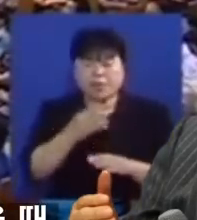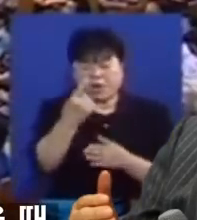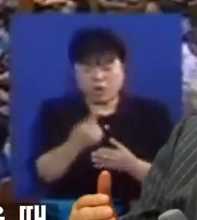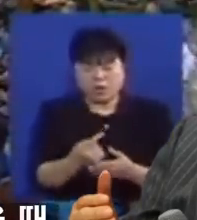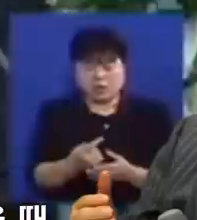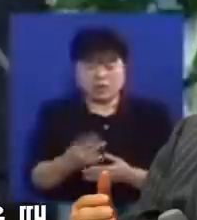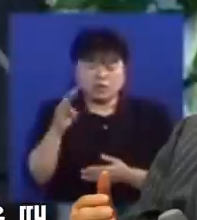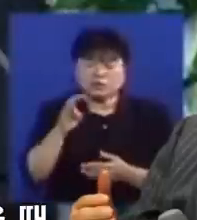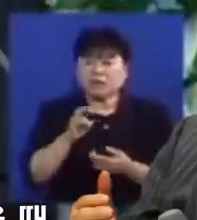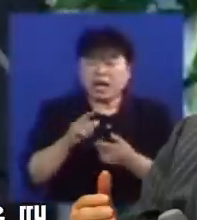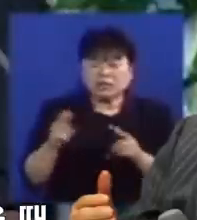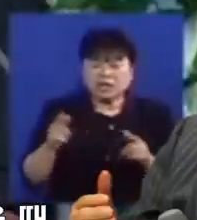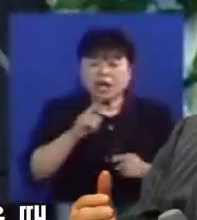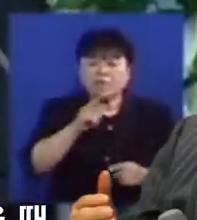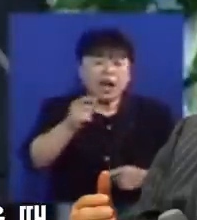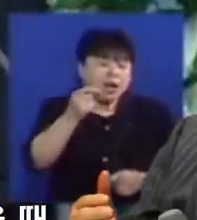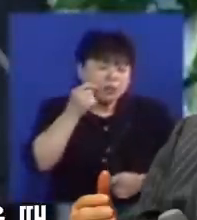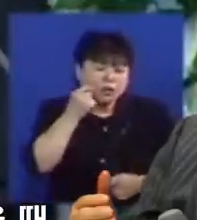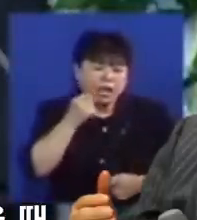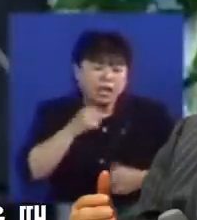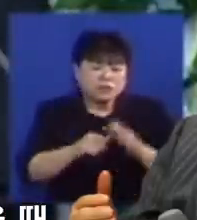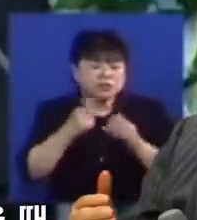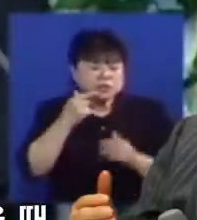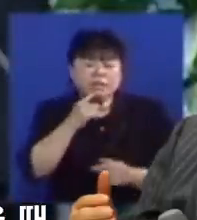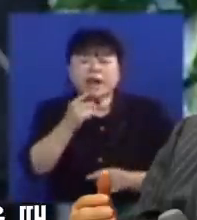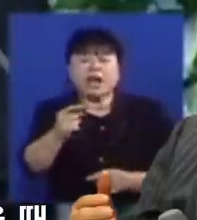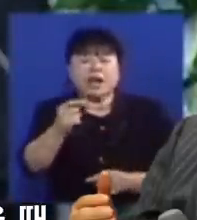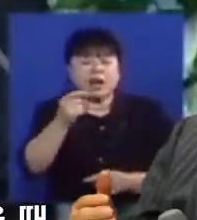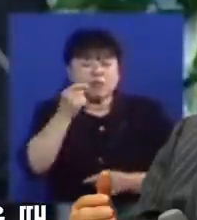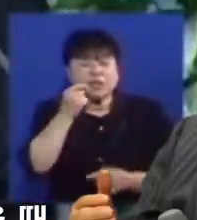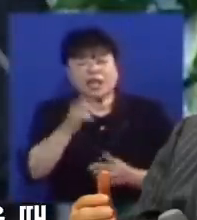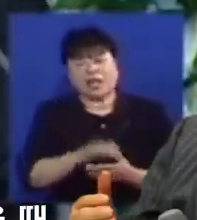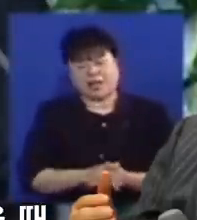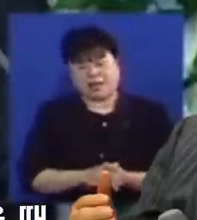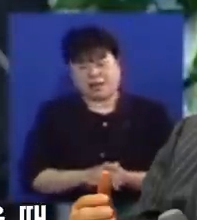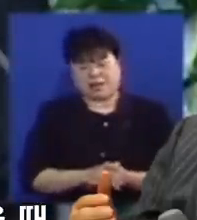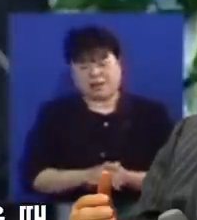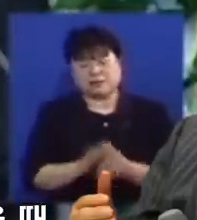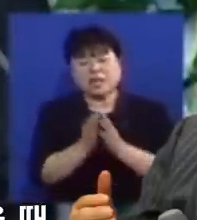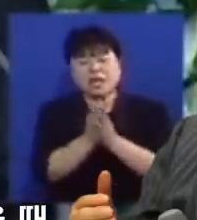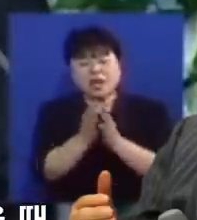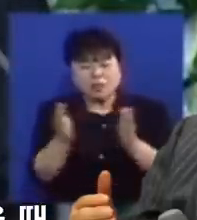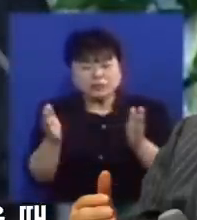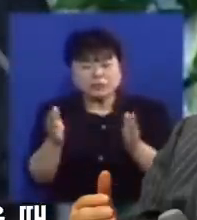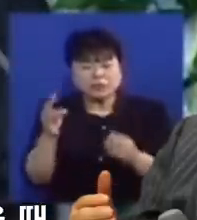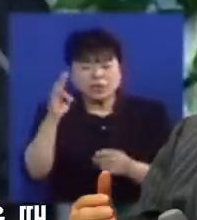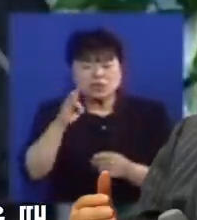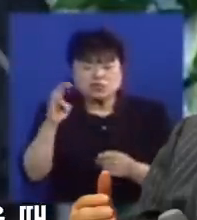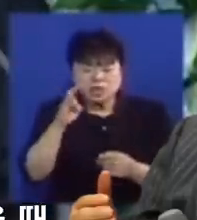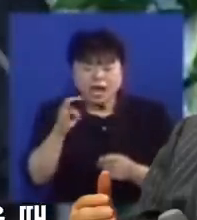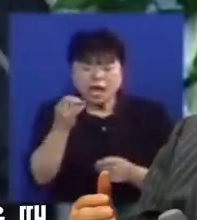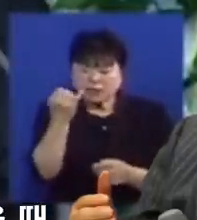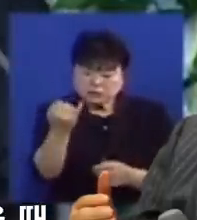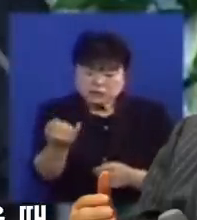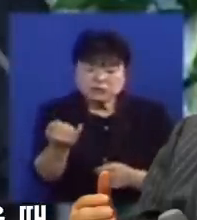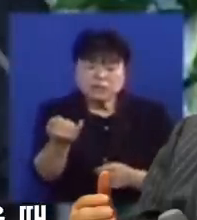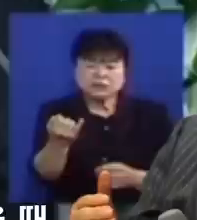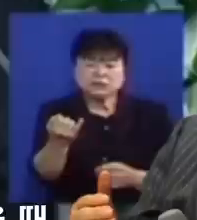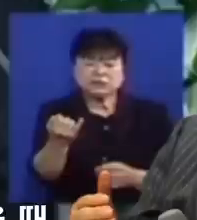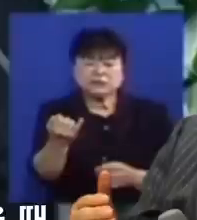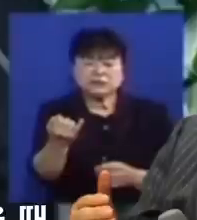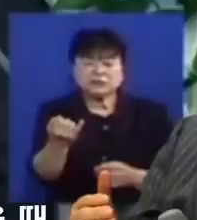나는 율락여가 아니에요. 나는 선교사요. 그 말을 하면은 그로부터 시작해서 그런 율락처 여자들이